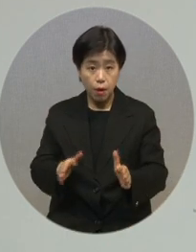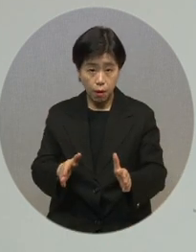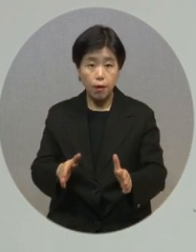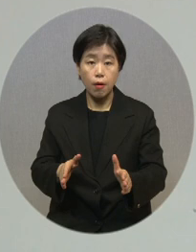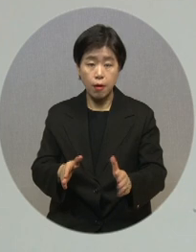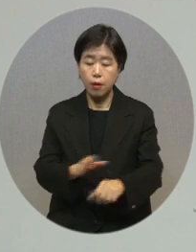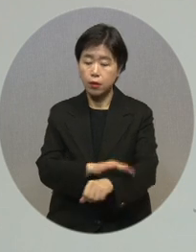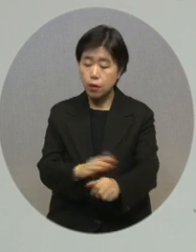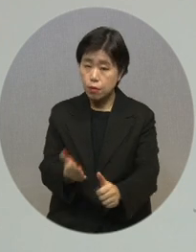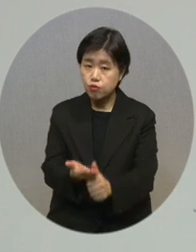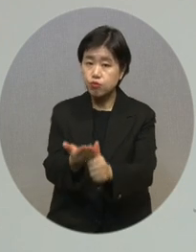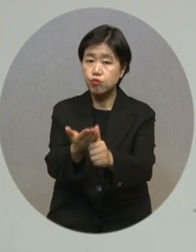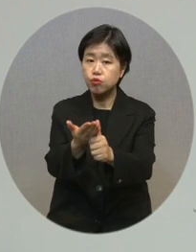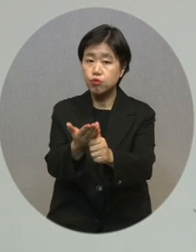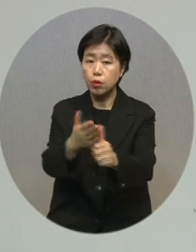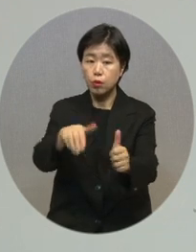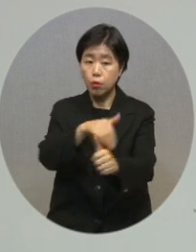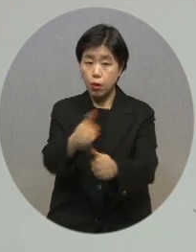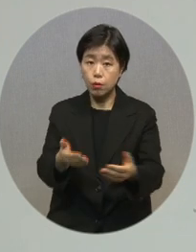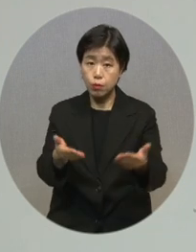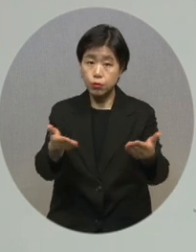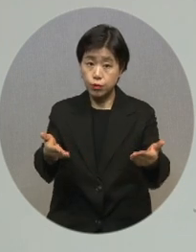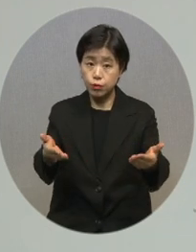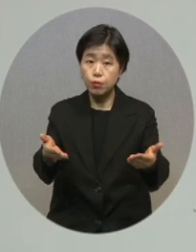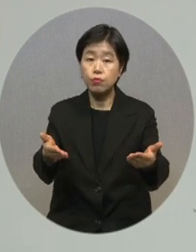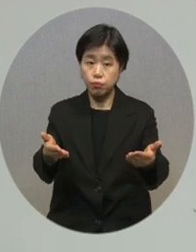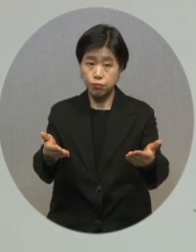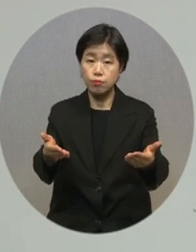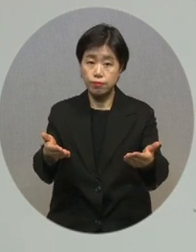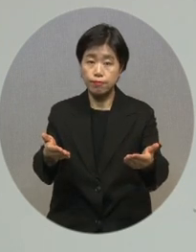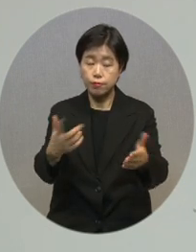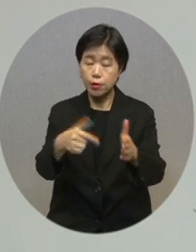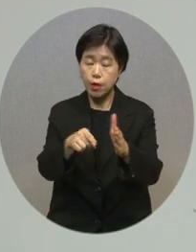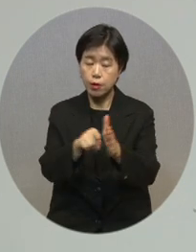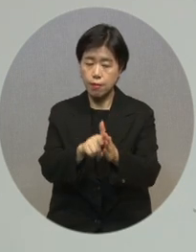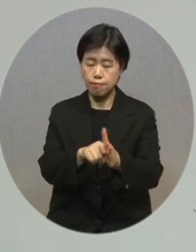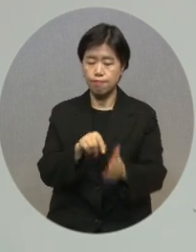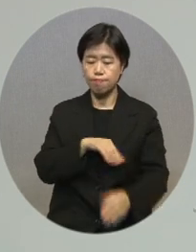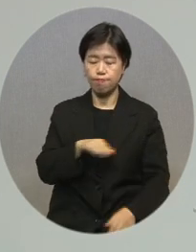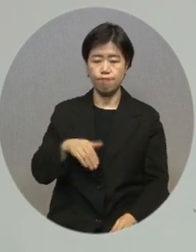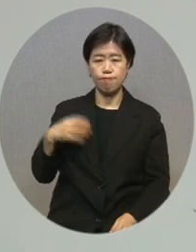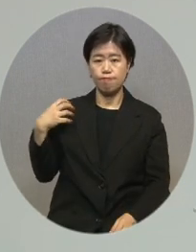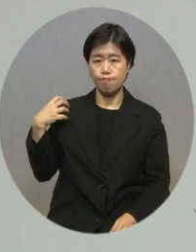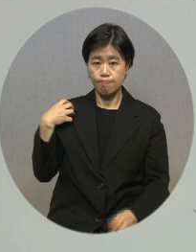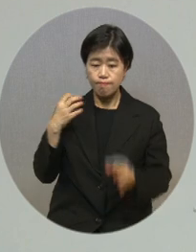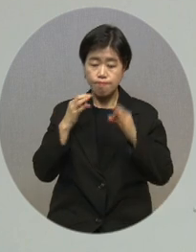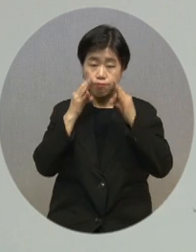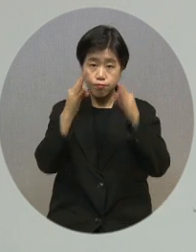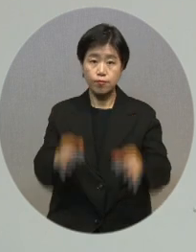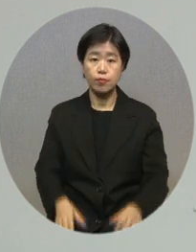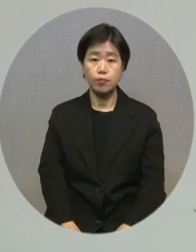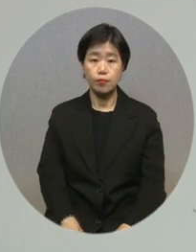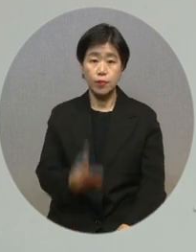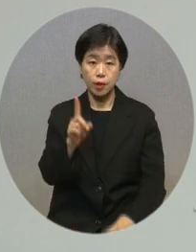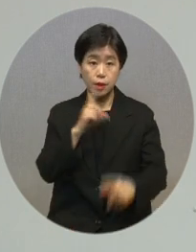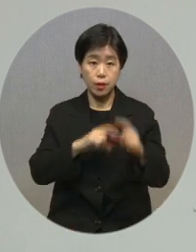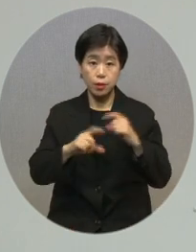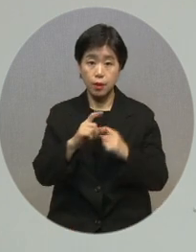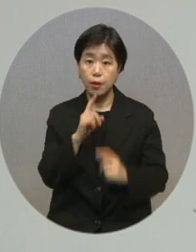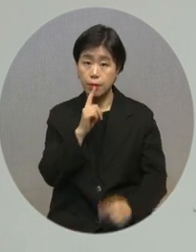그 낳고 예. 육아를 할 수 있는 그런 예. 환경을 만들기 노력하고 있고요. 거기에 하나만 그 더 덧붙이자면은 이런